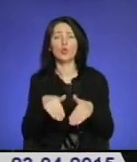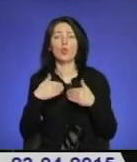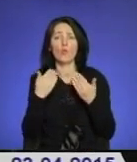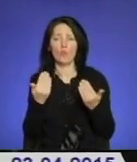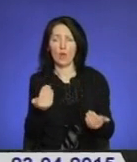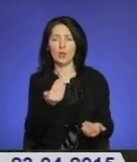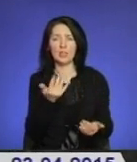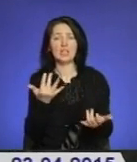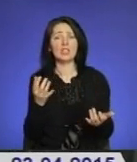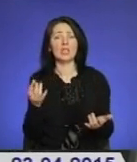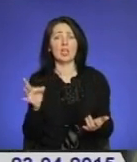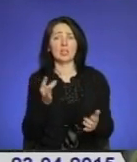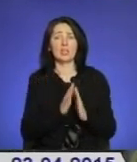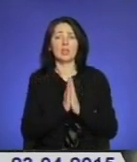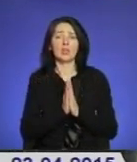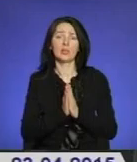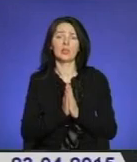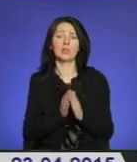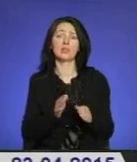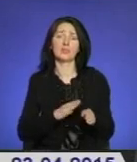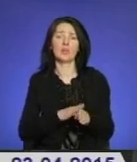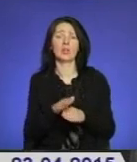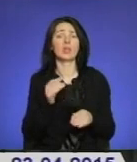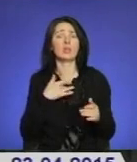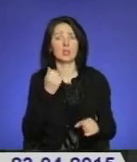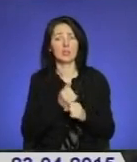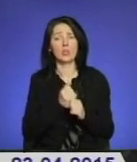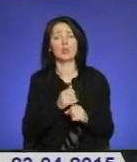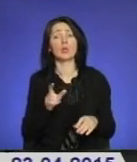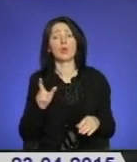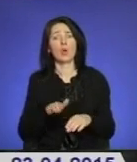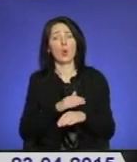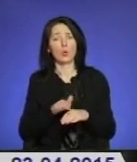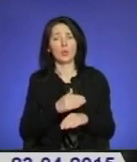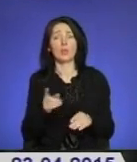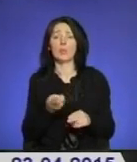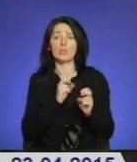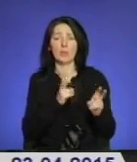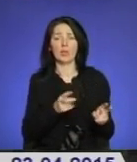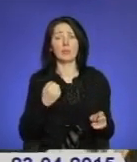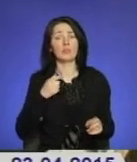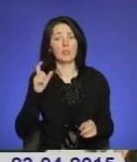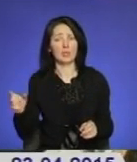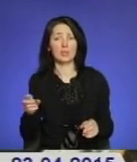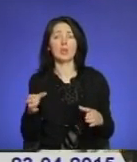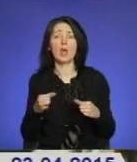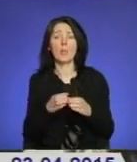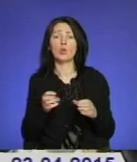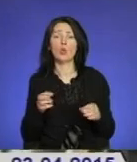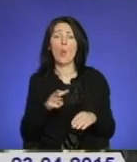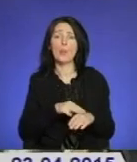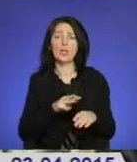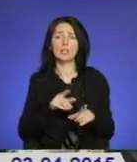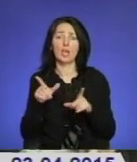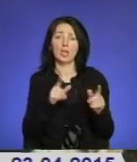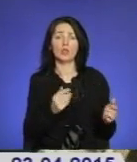дотримуватись дисципліни, людяності і, відповідно, безпеки. Бійці Тернопільського спецбатальйону міліції їдуть підтримувати законність і порядок